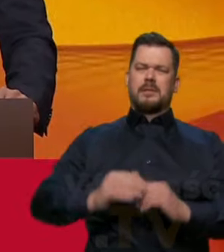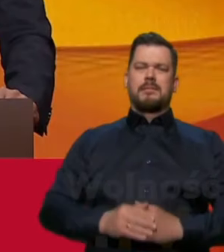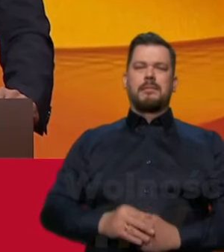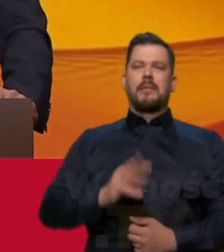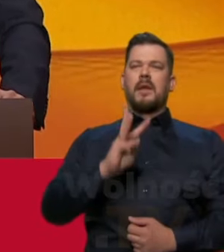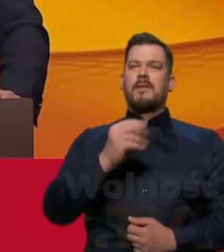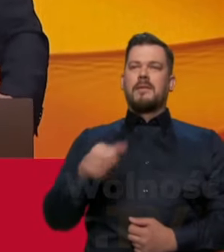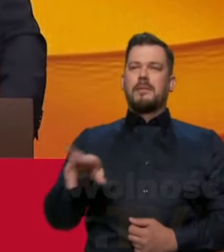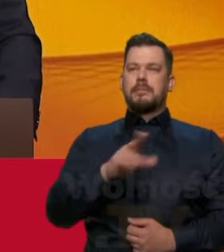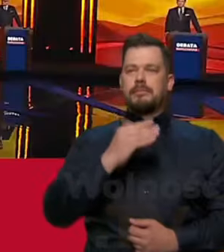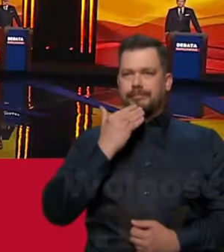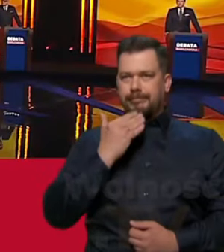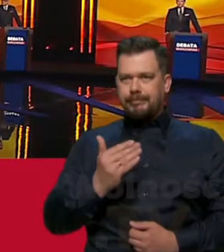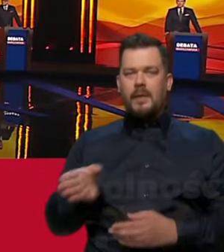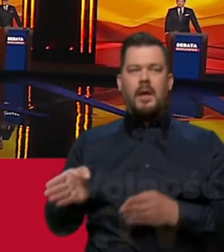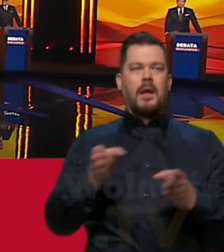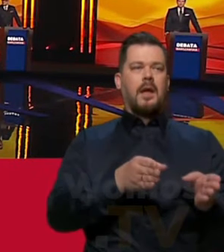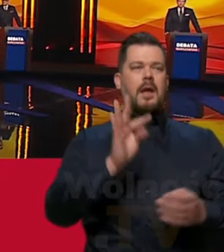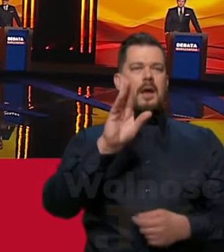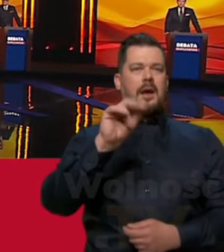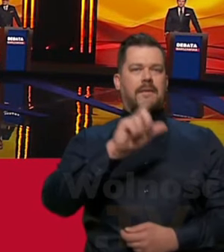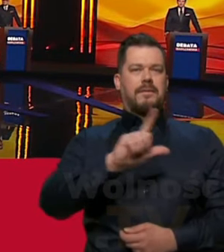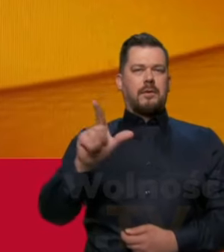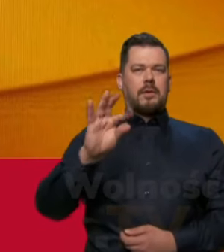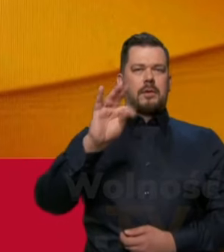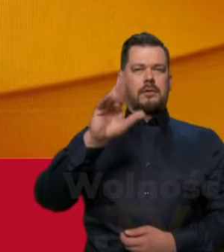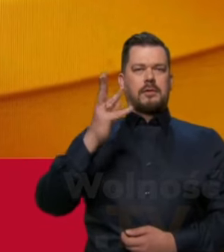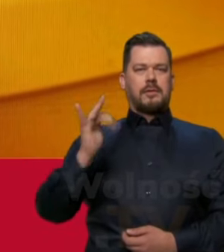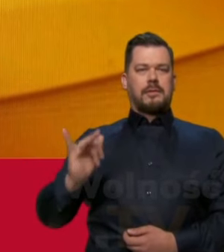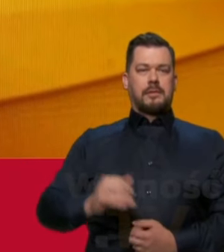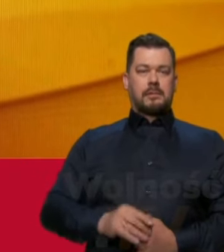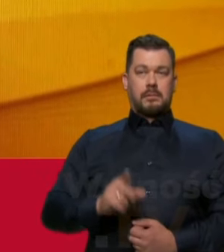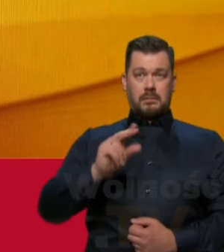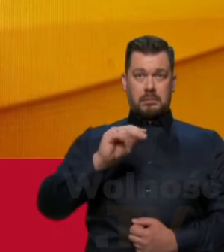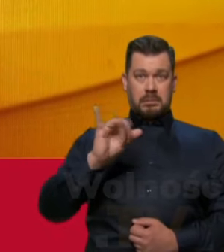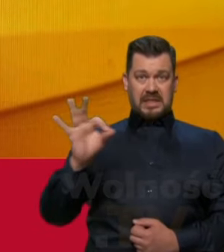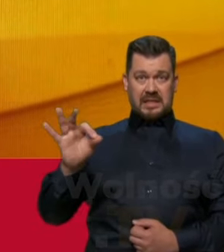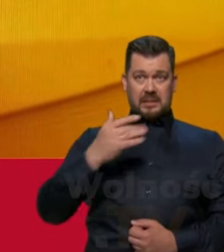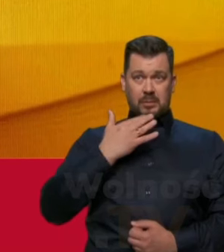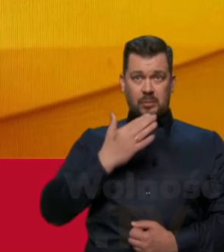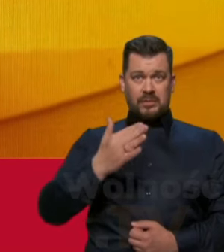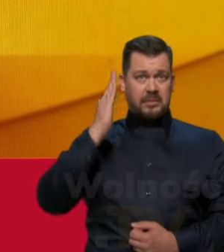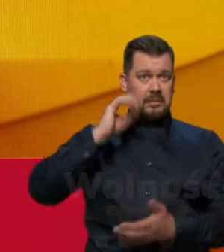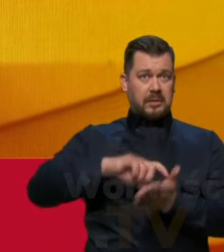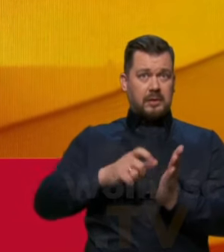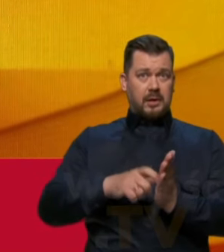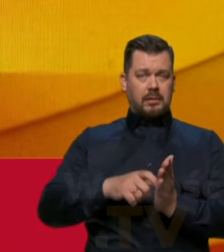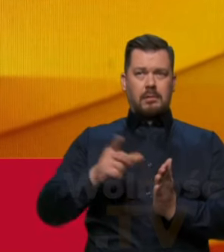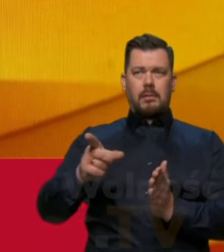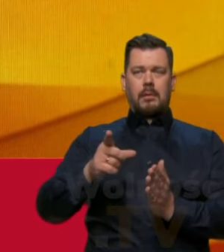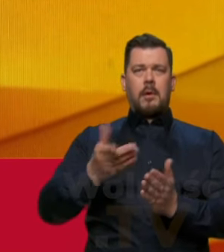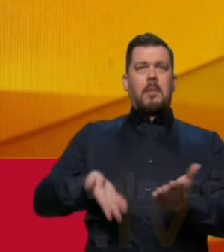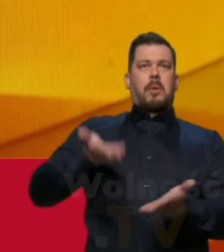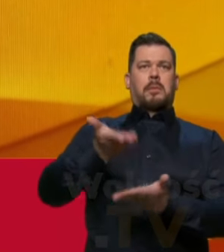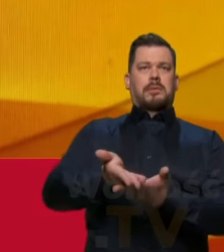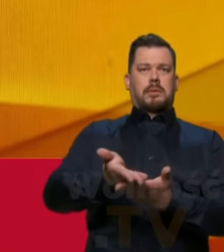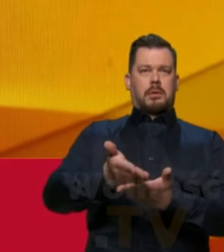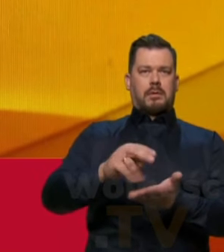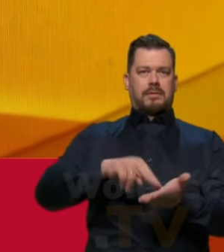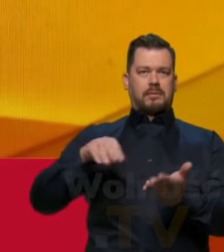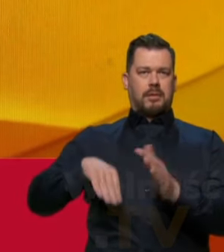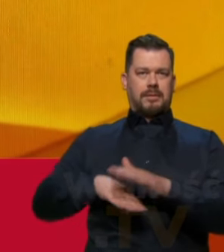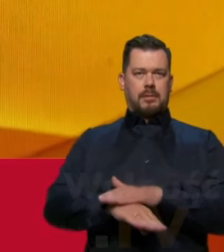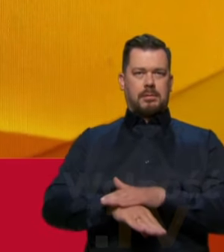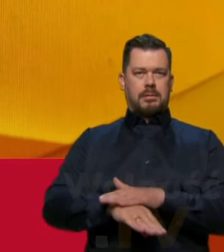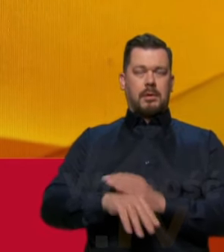Wipler, teraz czas dla pana Rafała Trzaskowskiego. No, przedstawiciel PiS-u mówi o mieszkaniach, kiedy rząd PiS-u się wycofał ze swojego programu. Pan